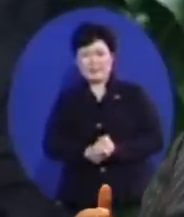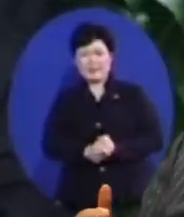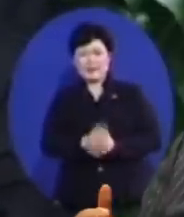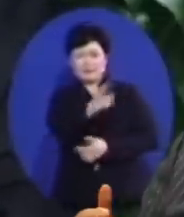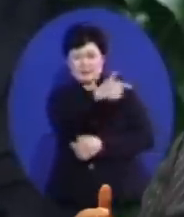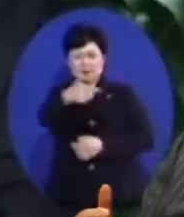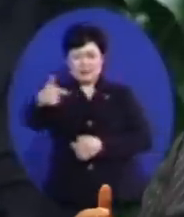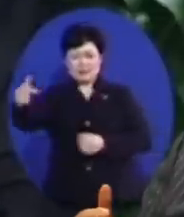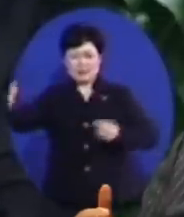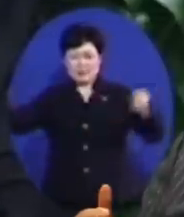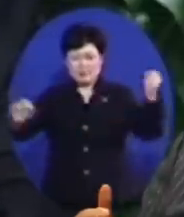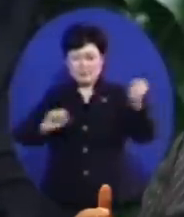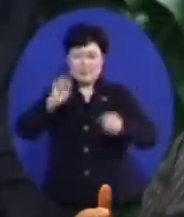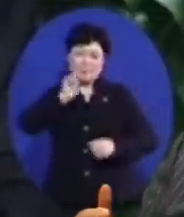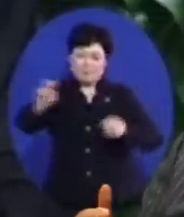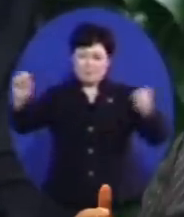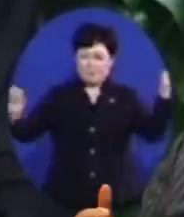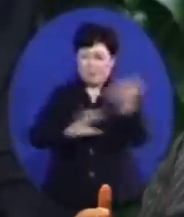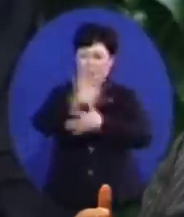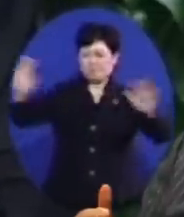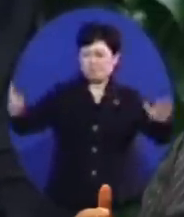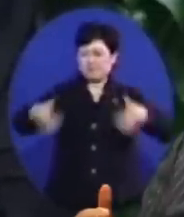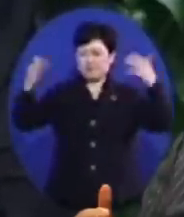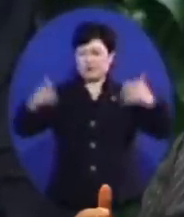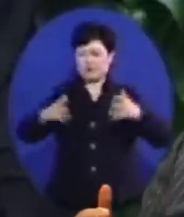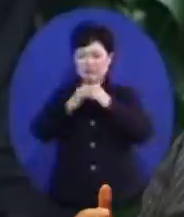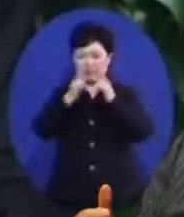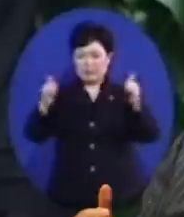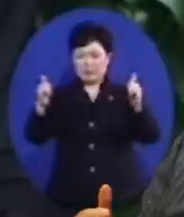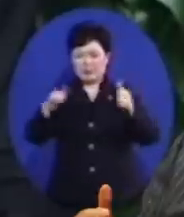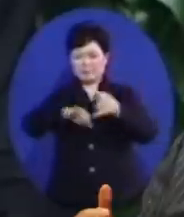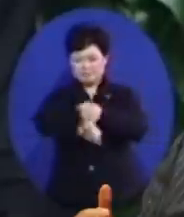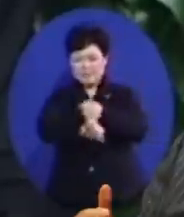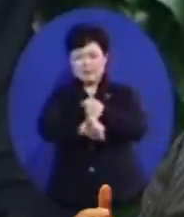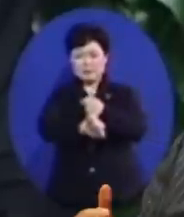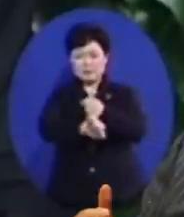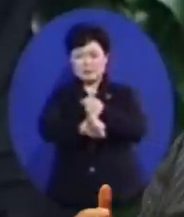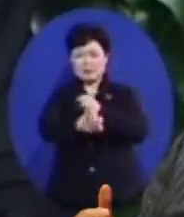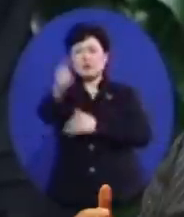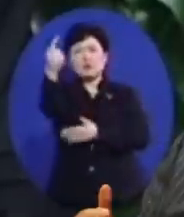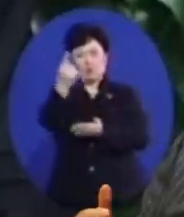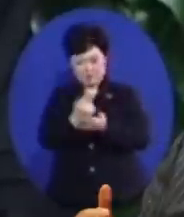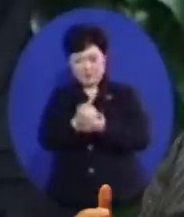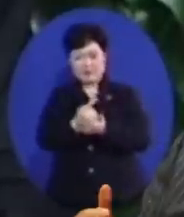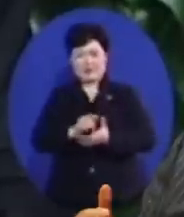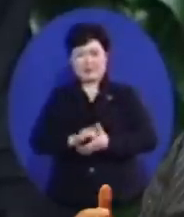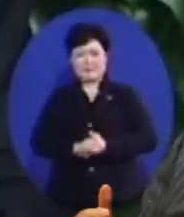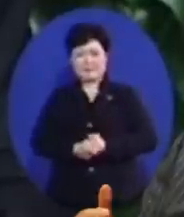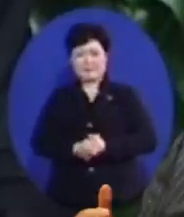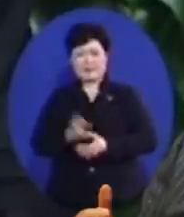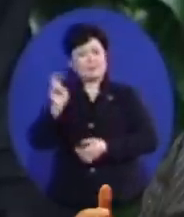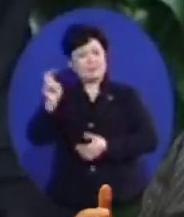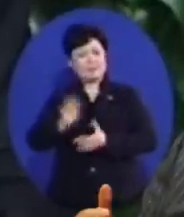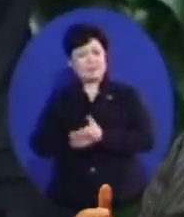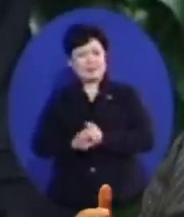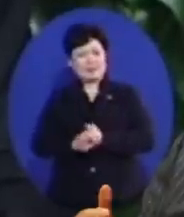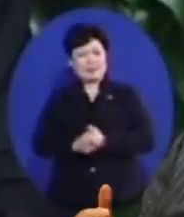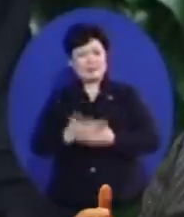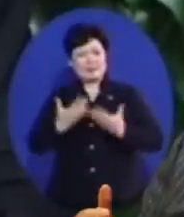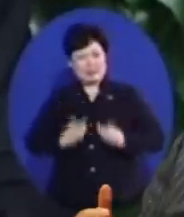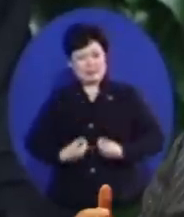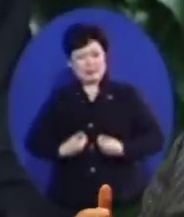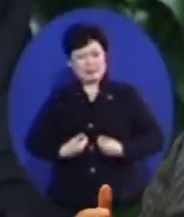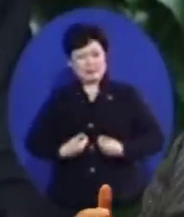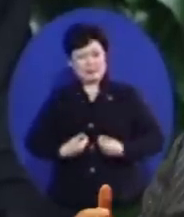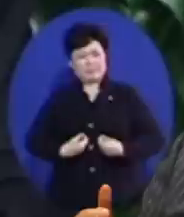거대한 폭풍이 인류에게 반드시 한번 다가오는 것입니다. 마지막 심판